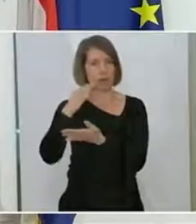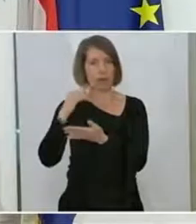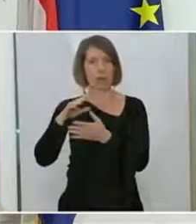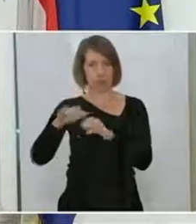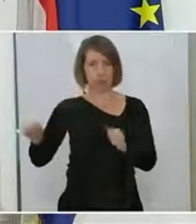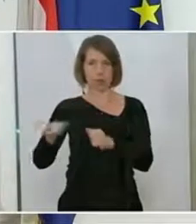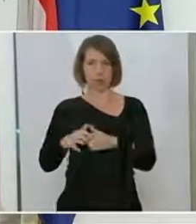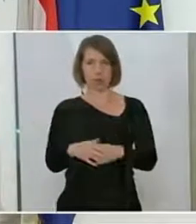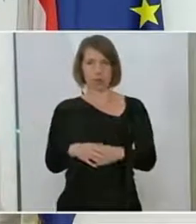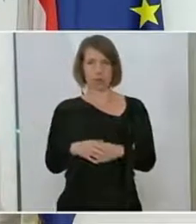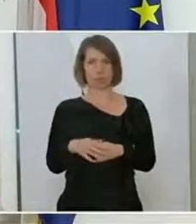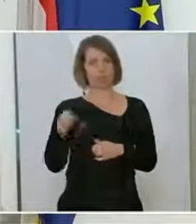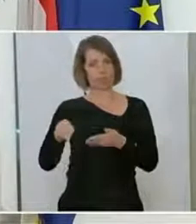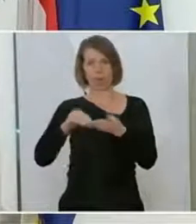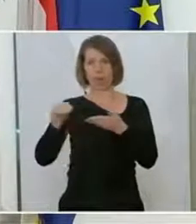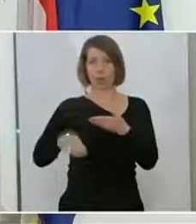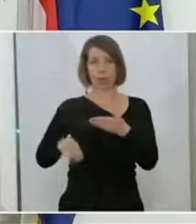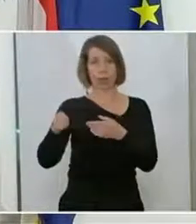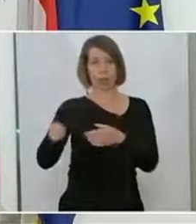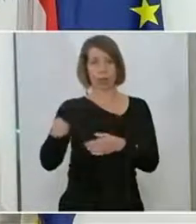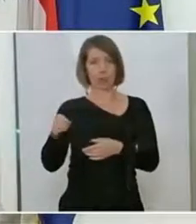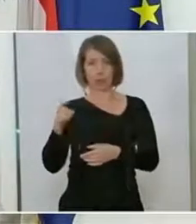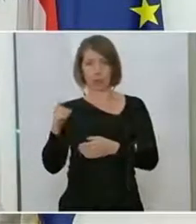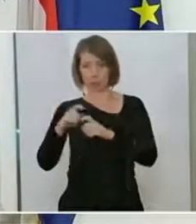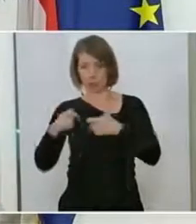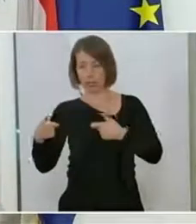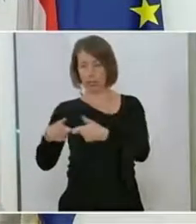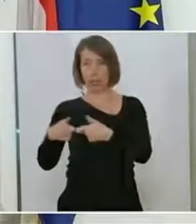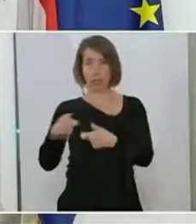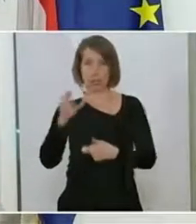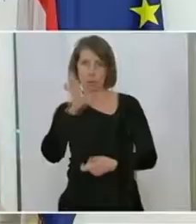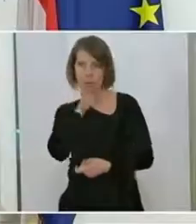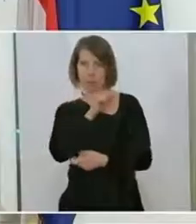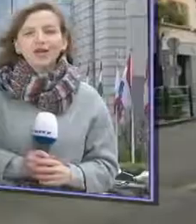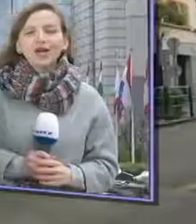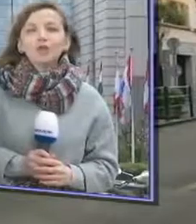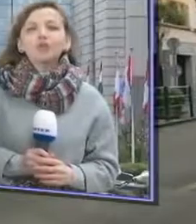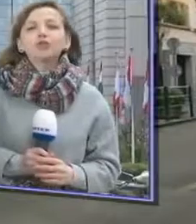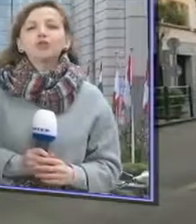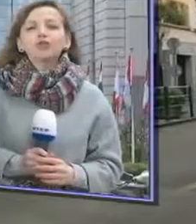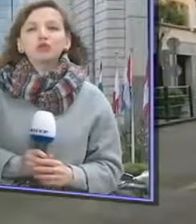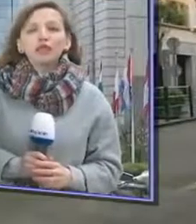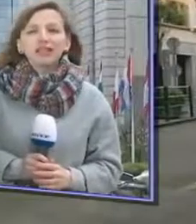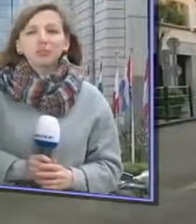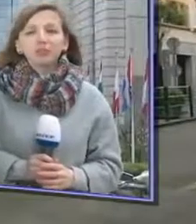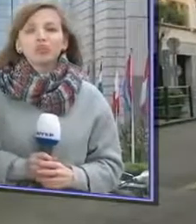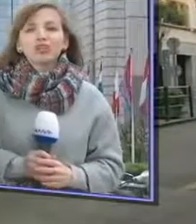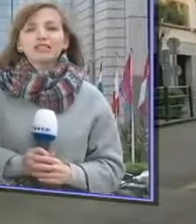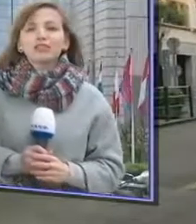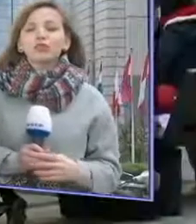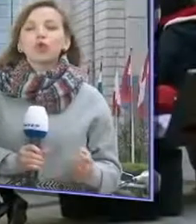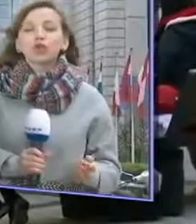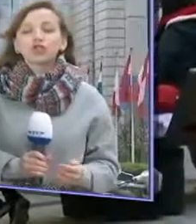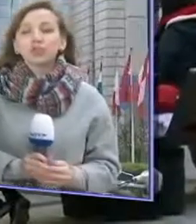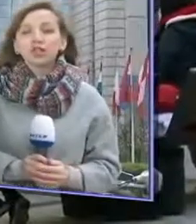були укладені додаткові угоди між державами-членами та фармацевтичними компаніями. Порівняно високі темпи